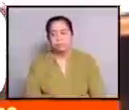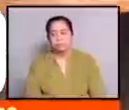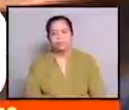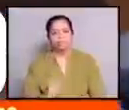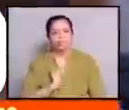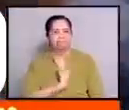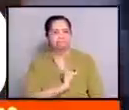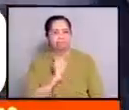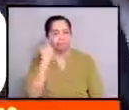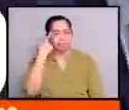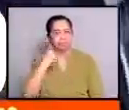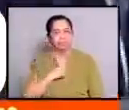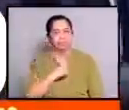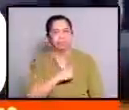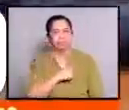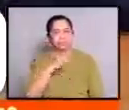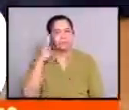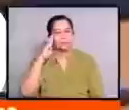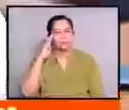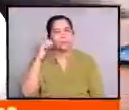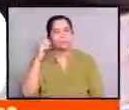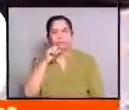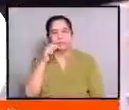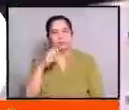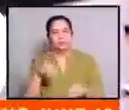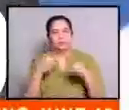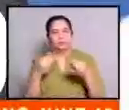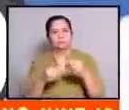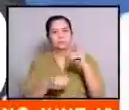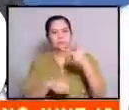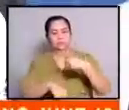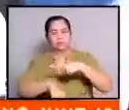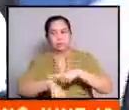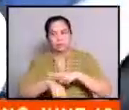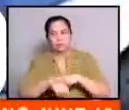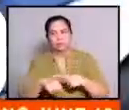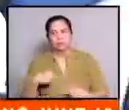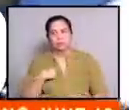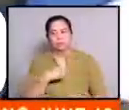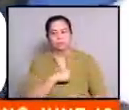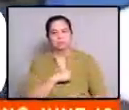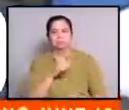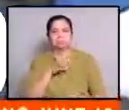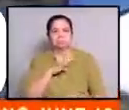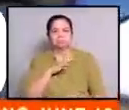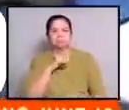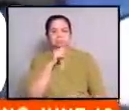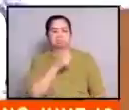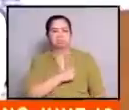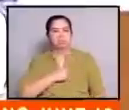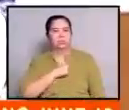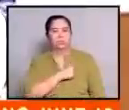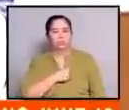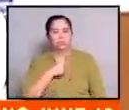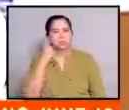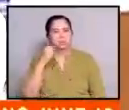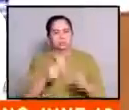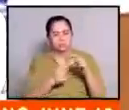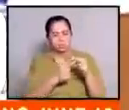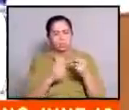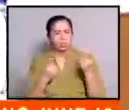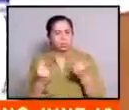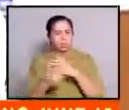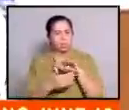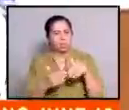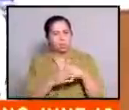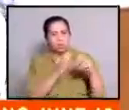Masakit daw para kay Senador Bam Aquino na hindi siya nabigyan ng ikalawang termino sa Senado. Pero wala raw siyang pinagsisisihan, lalo't ginawa niya ang lahat